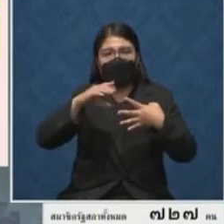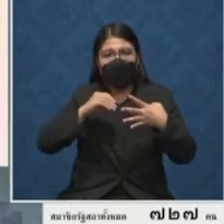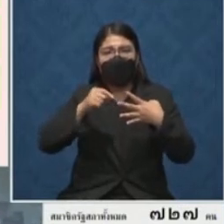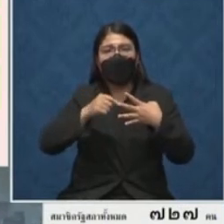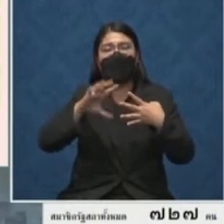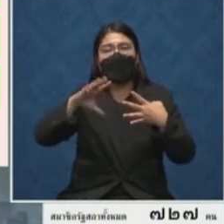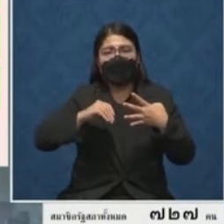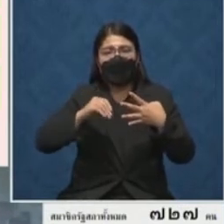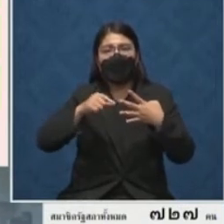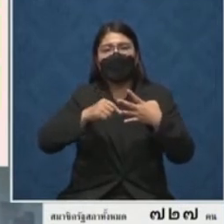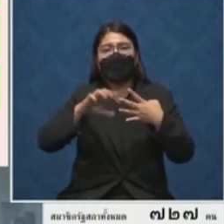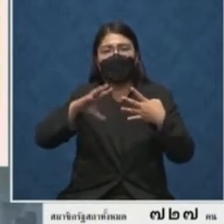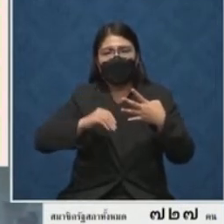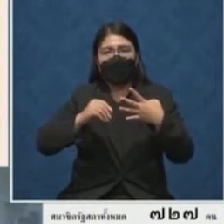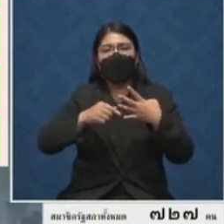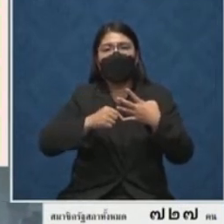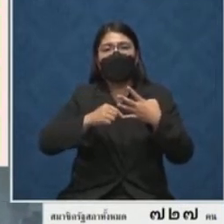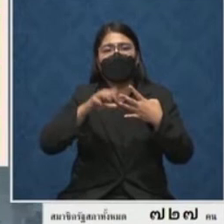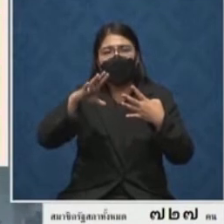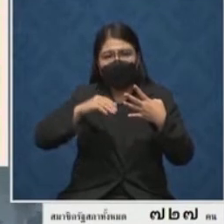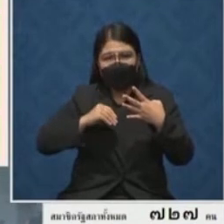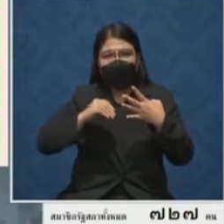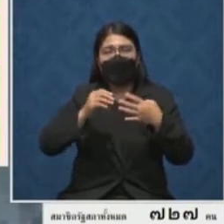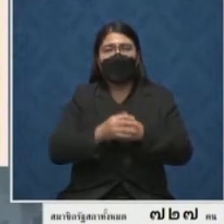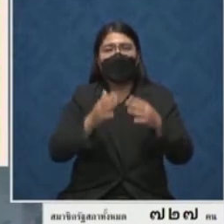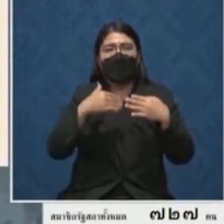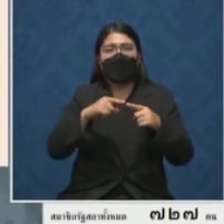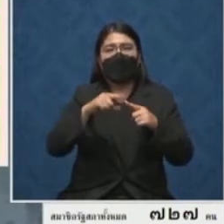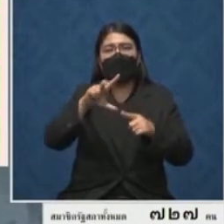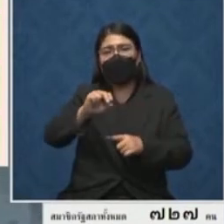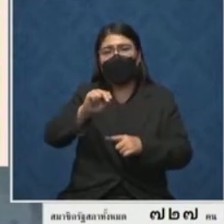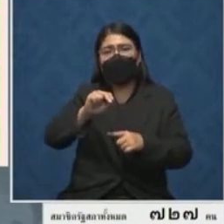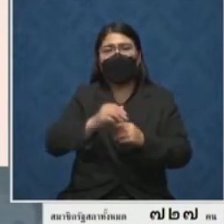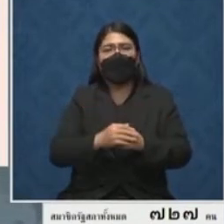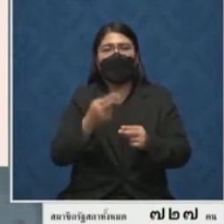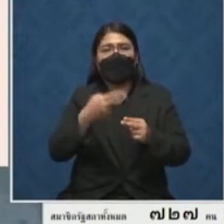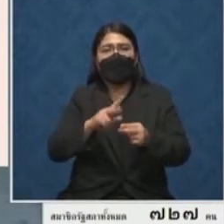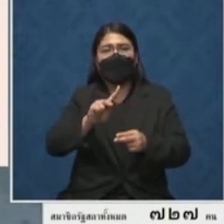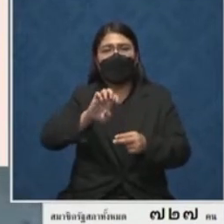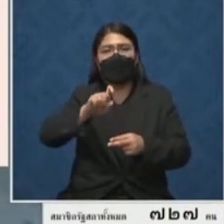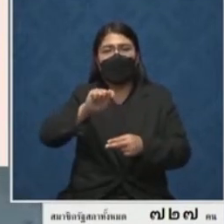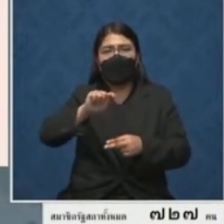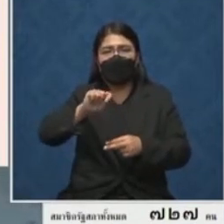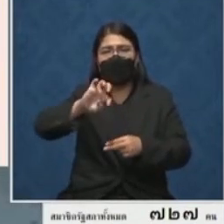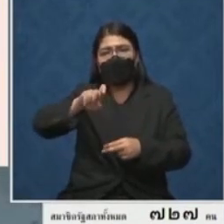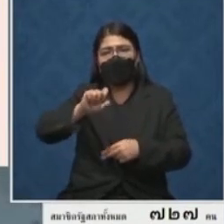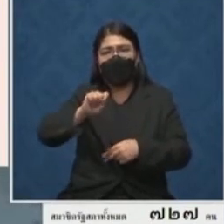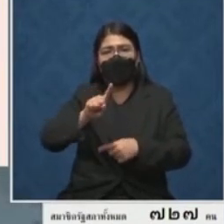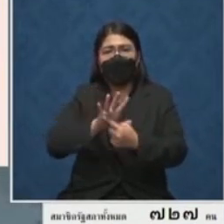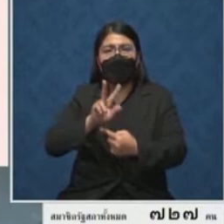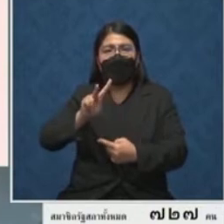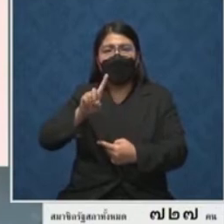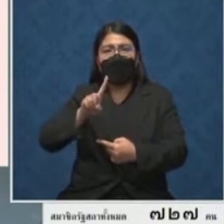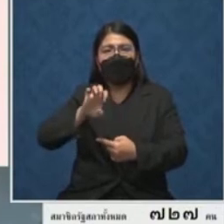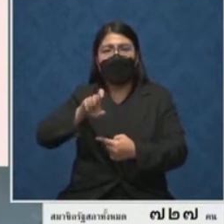การ4รับหลักการค่ะ 30นายกิตติศักดิ์คณาสวัสดิ ์